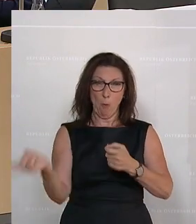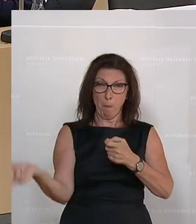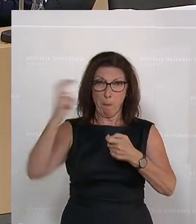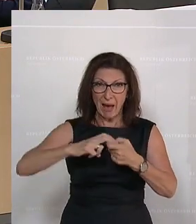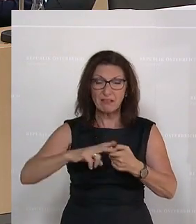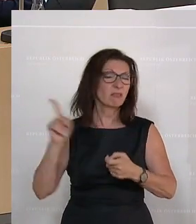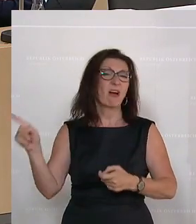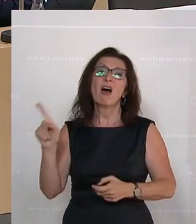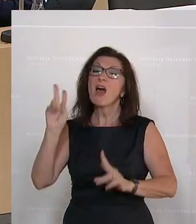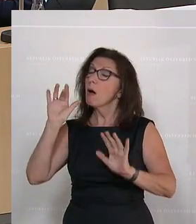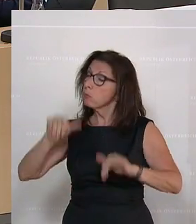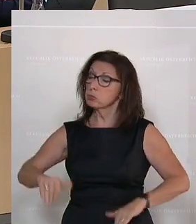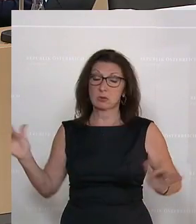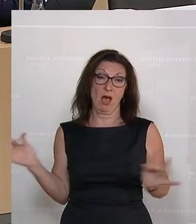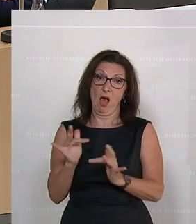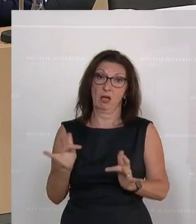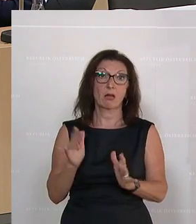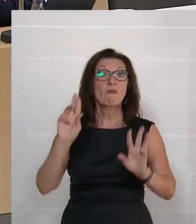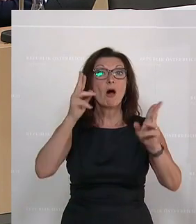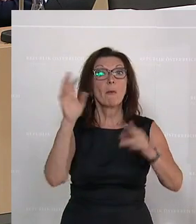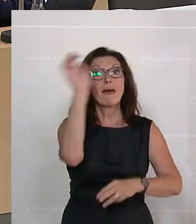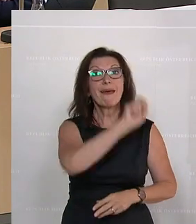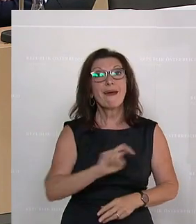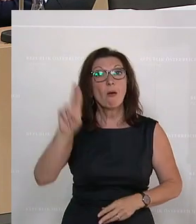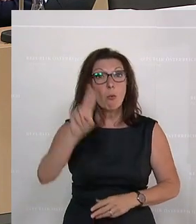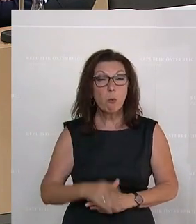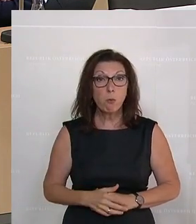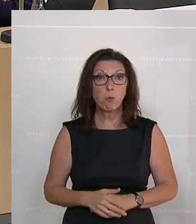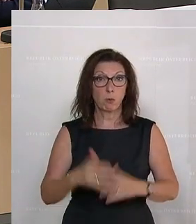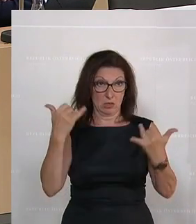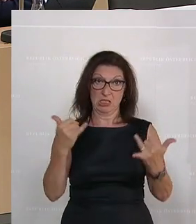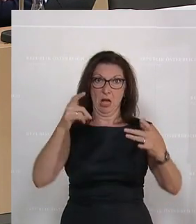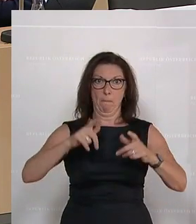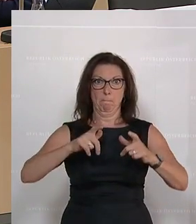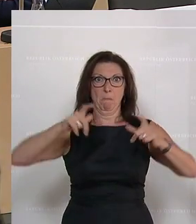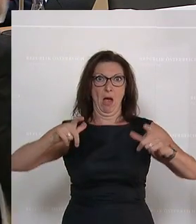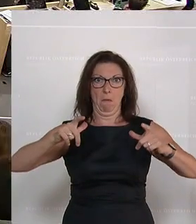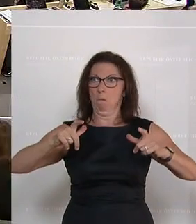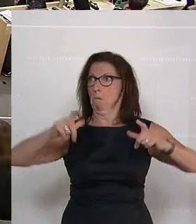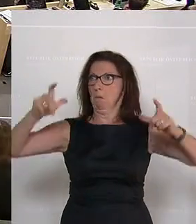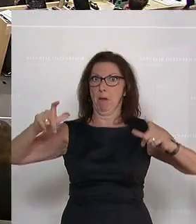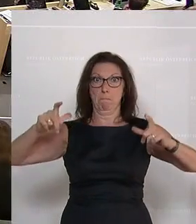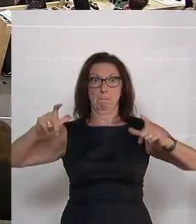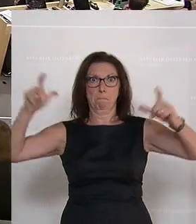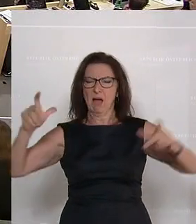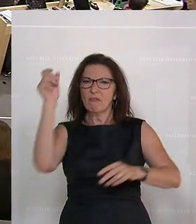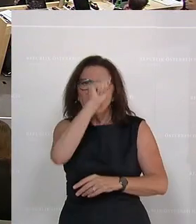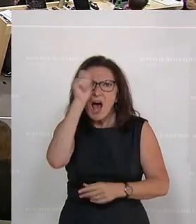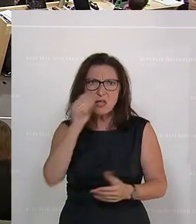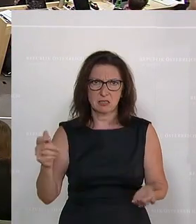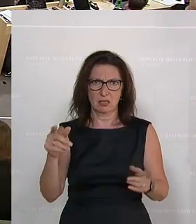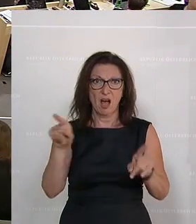union weil diese europäische union sich mit ihrem erweiterungs wahnsinn und vor allem auch mit der währungsunion